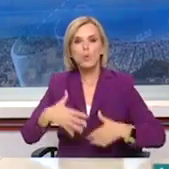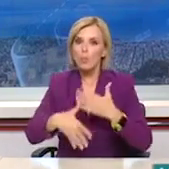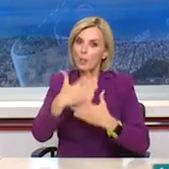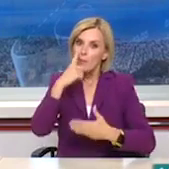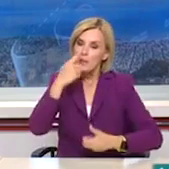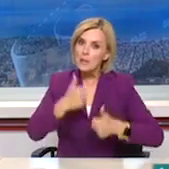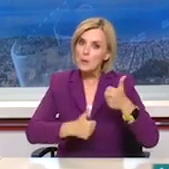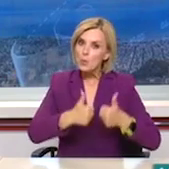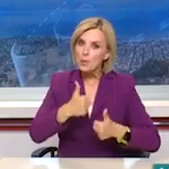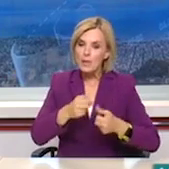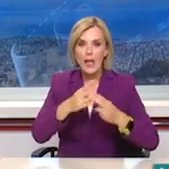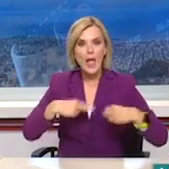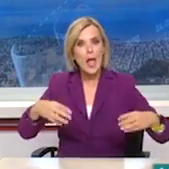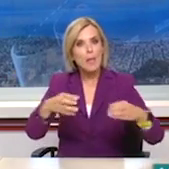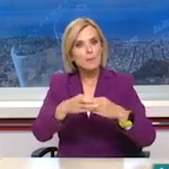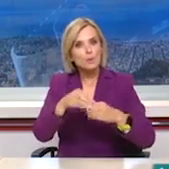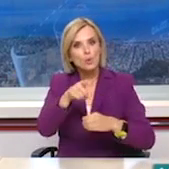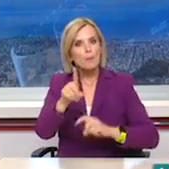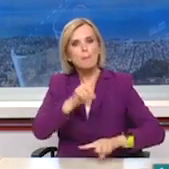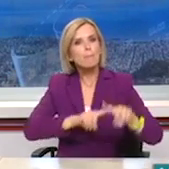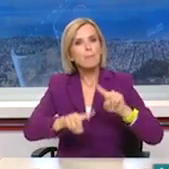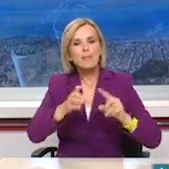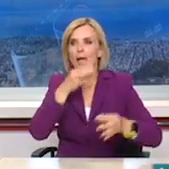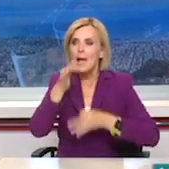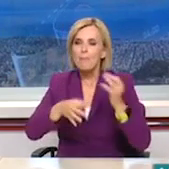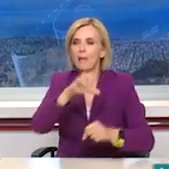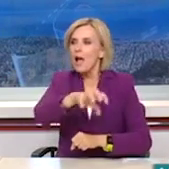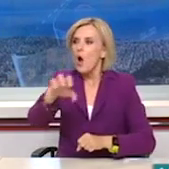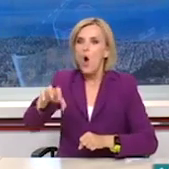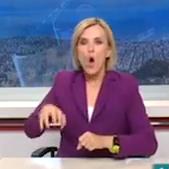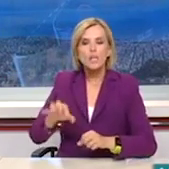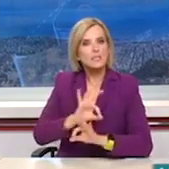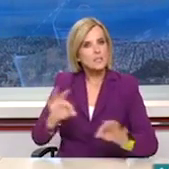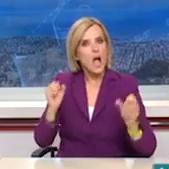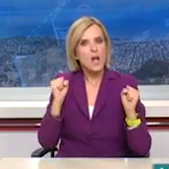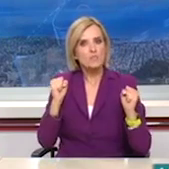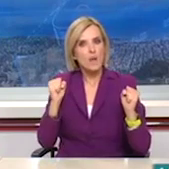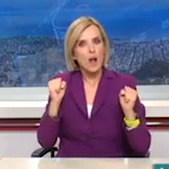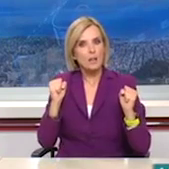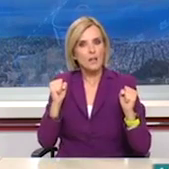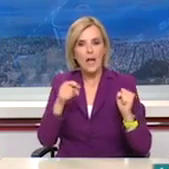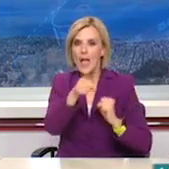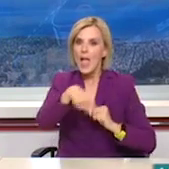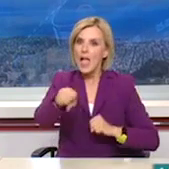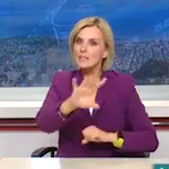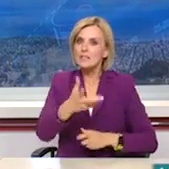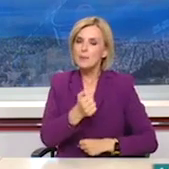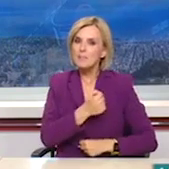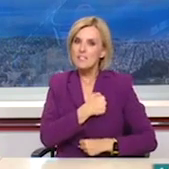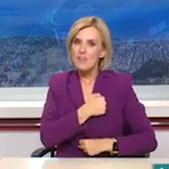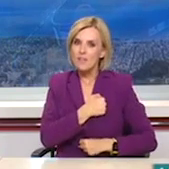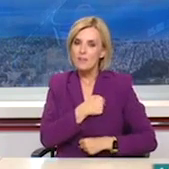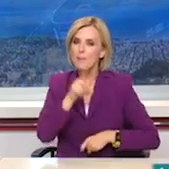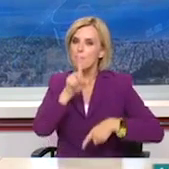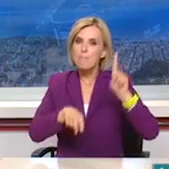Έχει εισηγηθεί επιτροπή από ποιες άλλες χώρες μπορούμε να δεχτούμε με ασφάλεια τουρίστες? Υπάρχουν χώρες που η Επιτροπή θεωρεί απαγορευμένες αφετηρίες